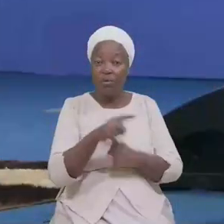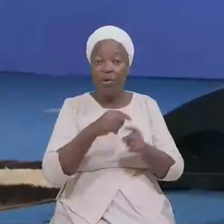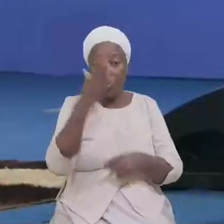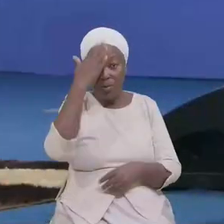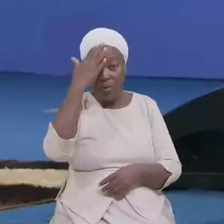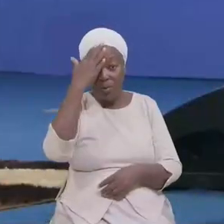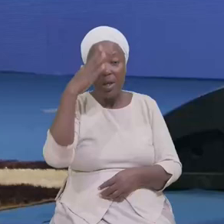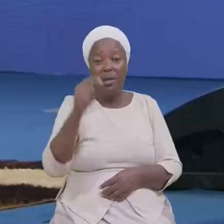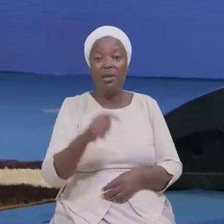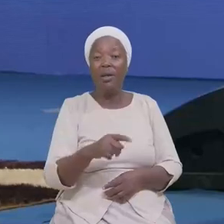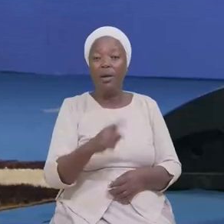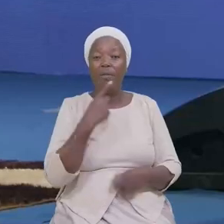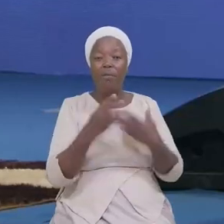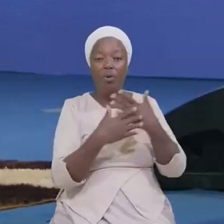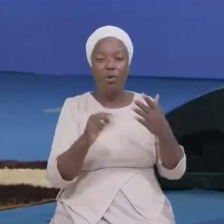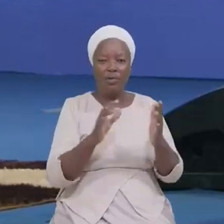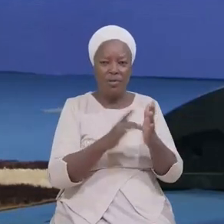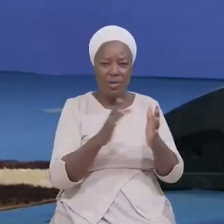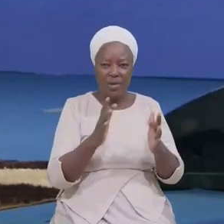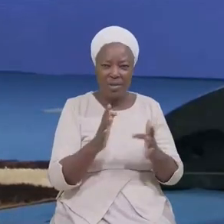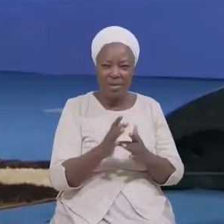le sang de Jésus,